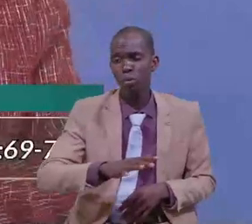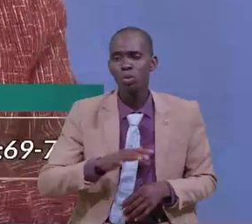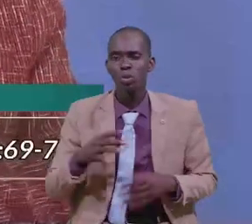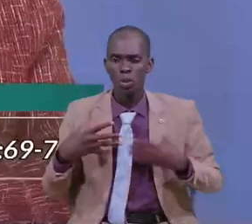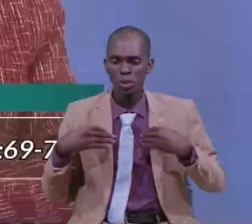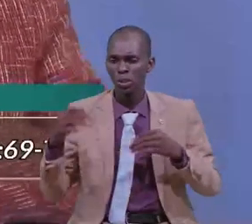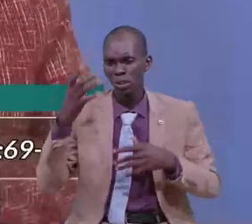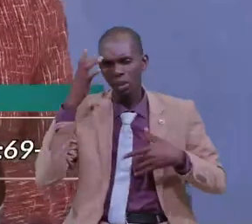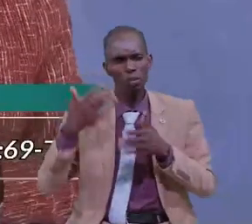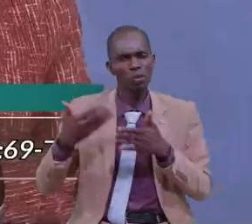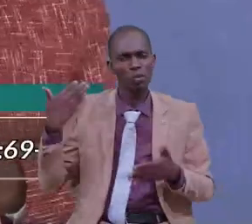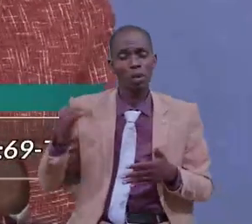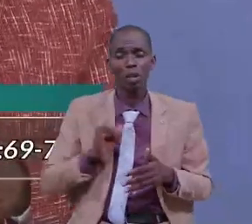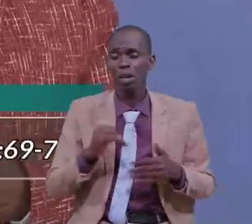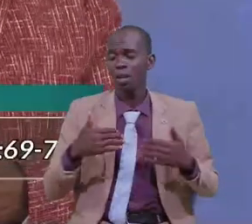J'ai tout gâché.